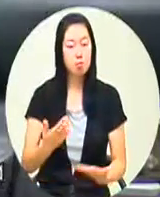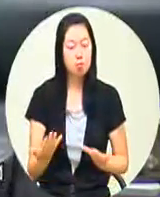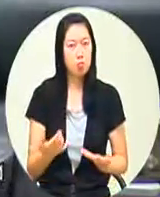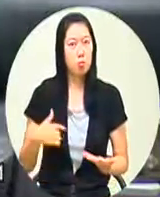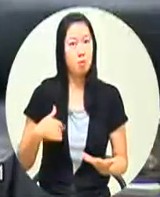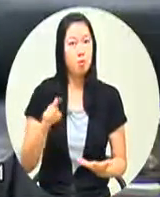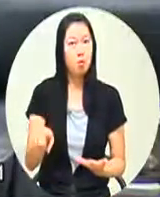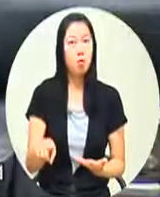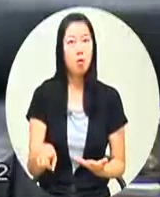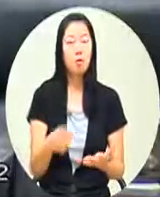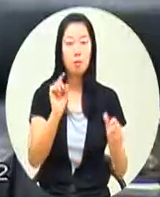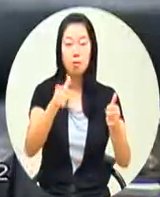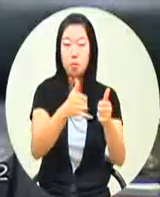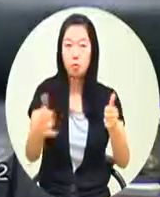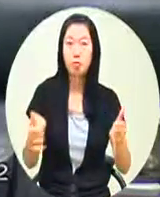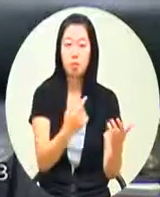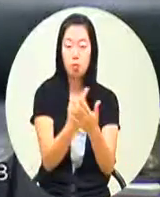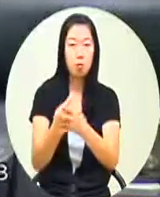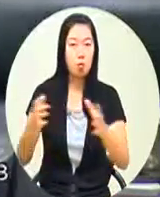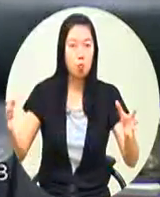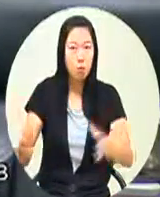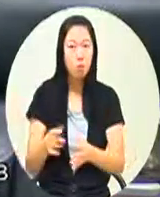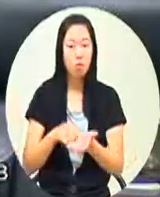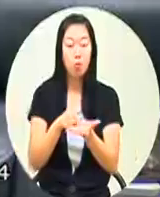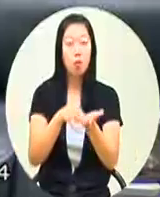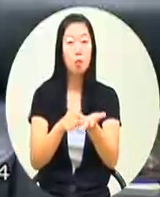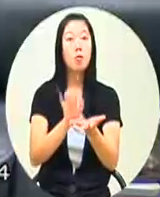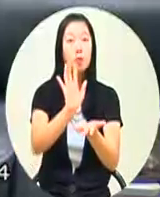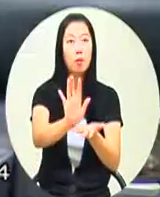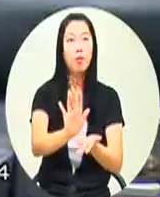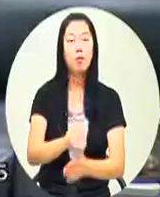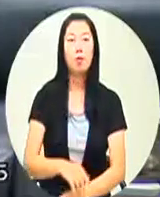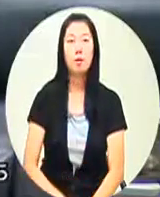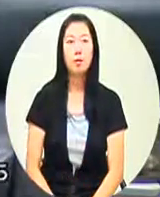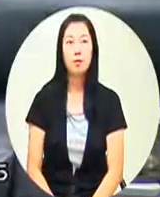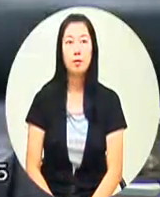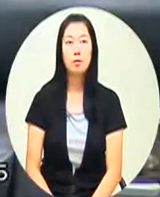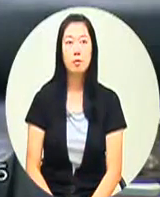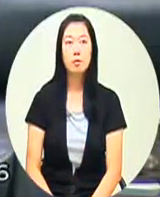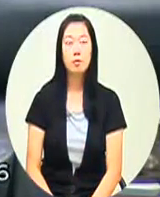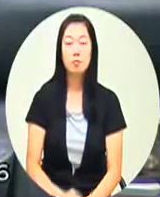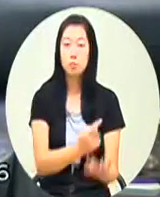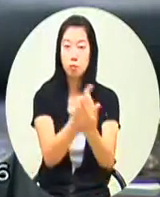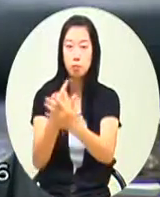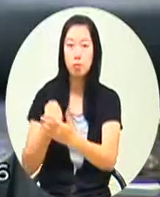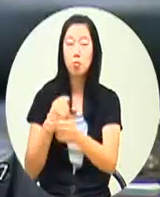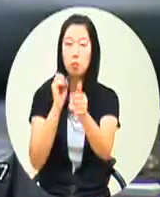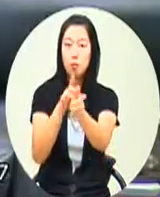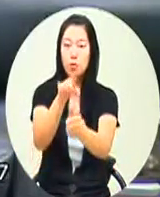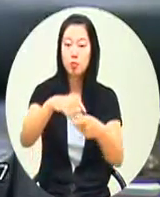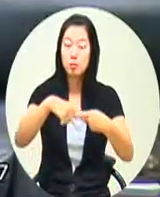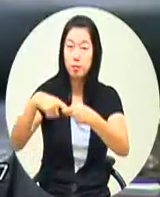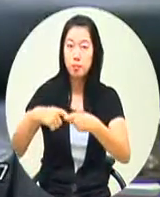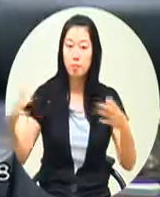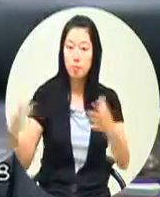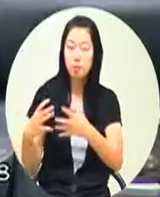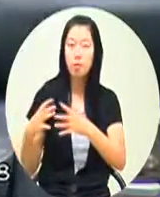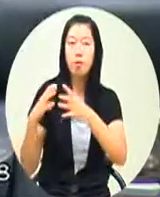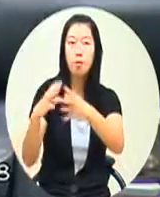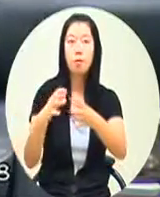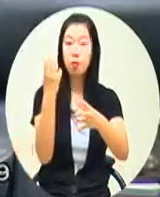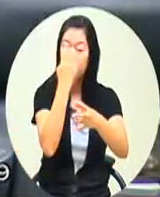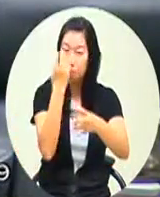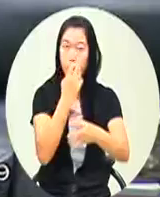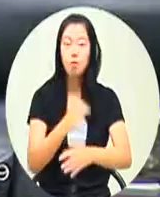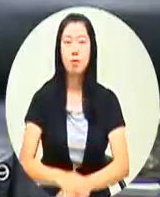位民意代表已经来做这样的相关陈情，那时候有跟各个民意代表说这个是要联合会刊的，那我